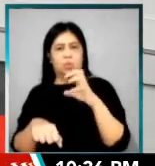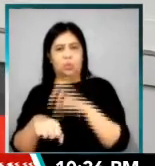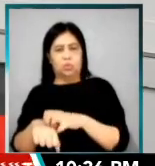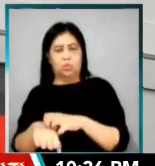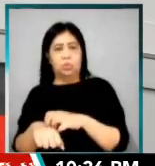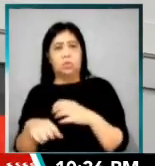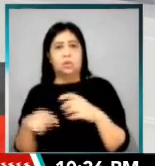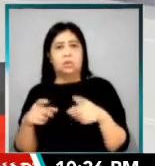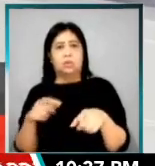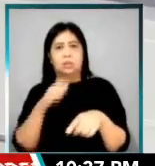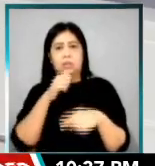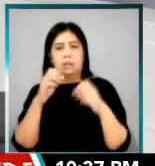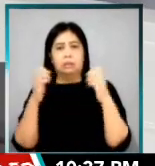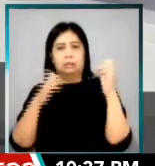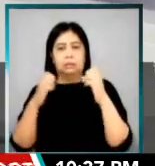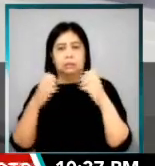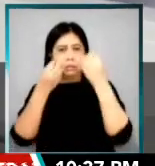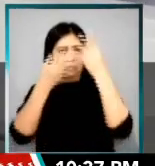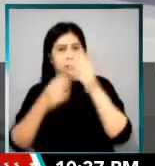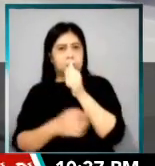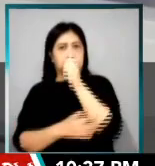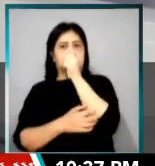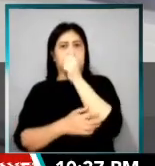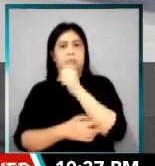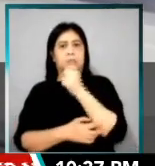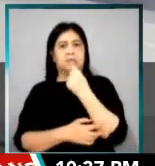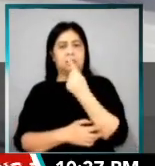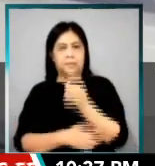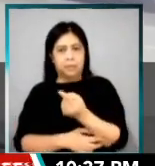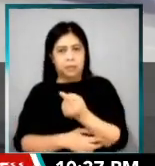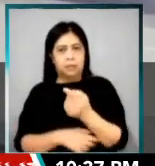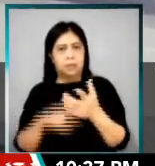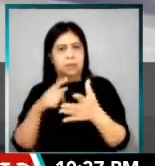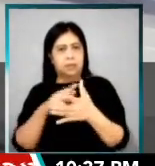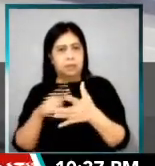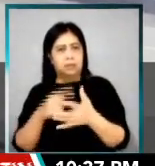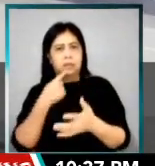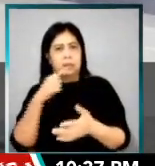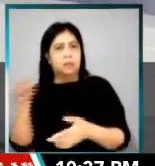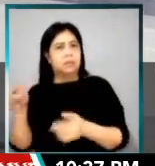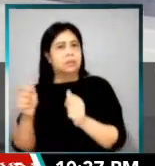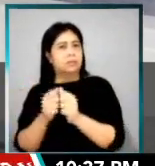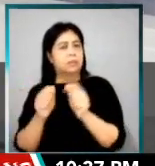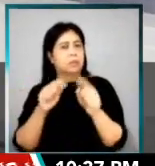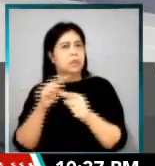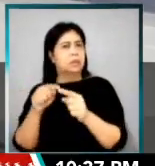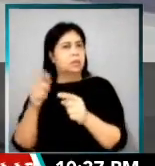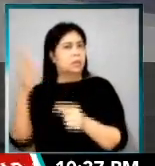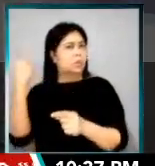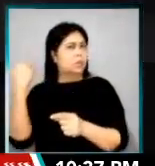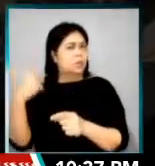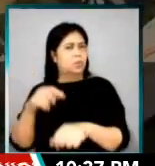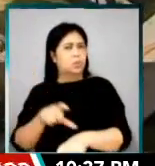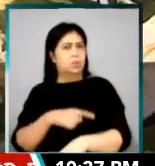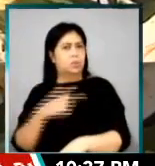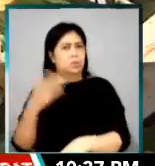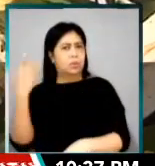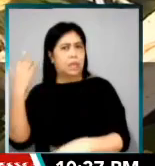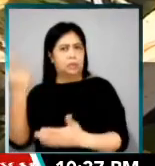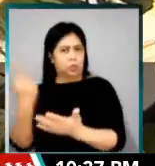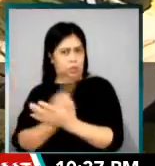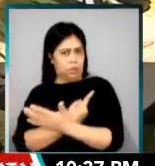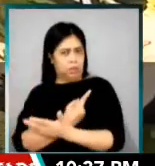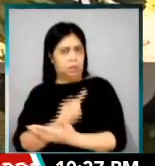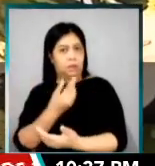nakasabi sa amin. Ang sabi ng bata na kasama niya, nung ano pa raw, nakaraang linggo. Ilang araw